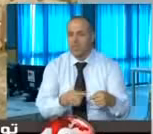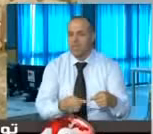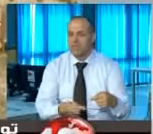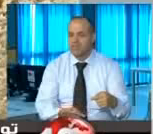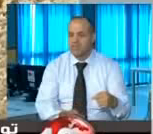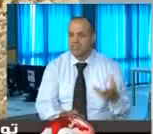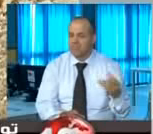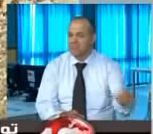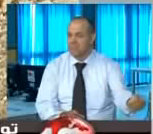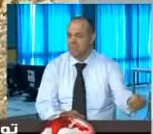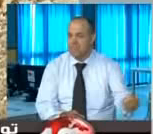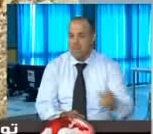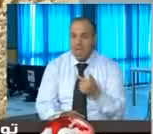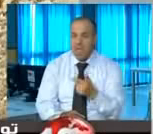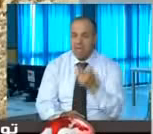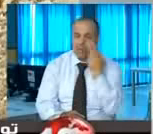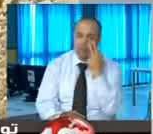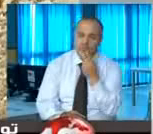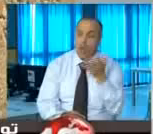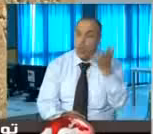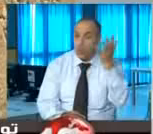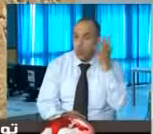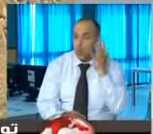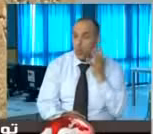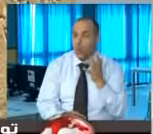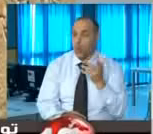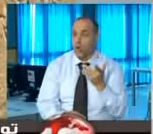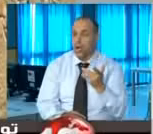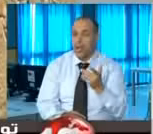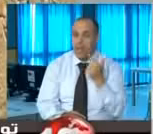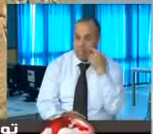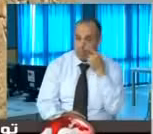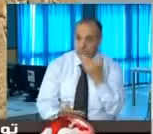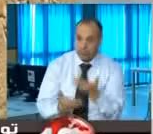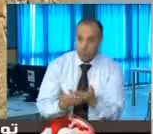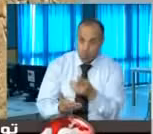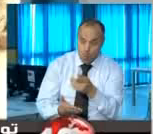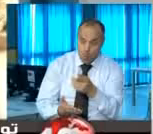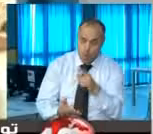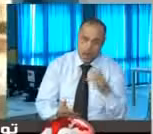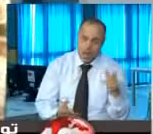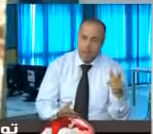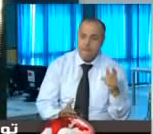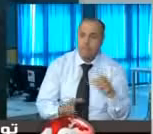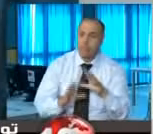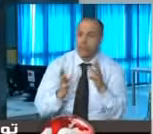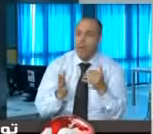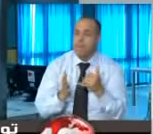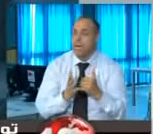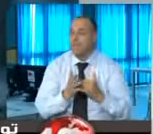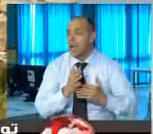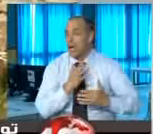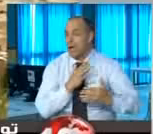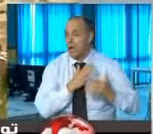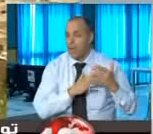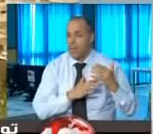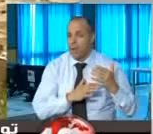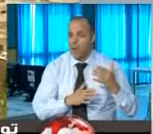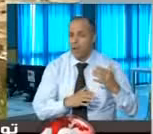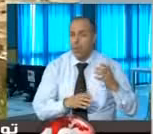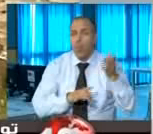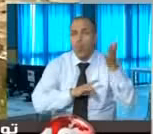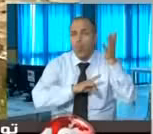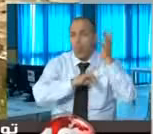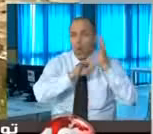فشيئا. هي ملامح تراث مادي وآخر لا مادي تجسد بعضه، مدينة عتيقة، مواقع